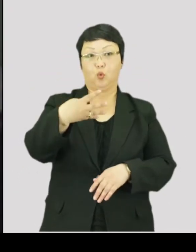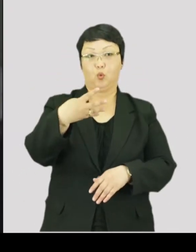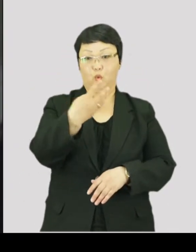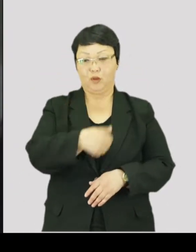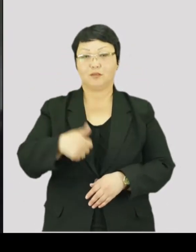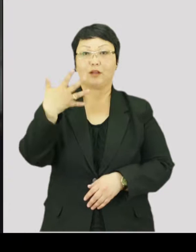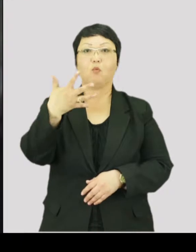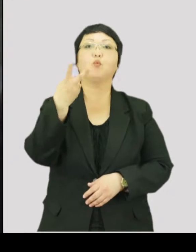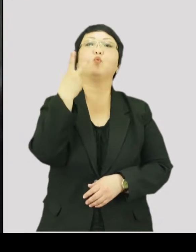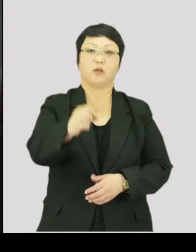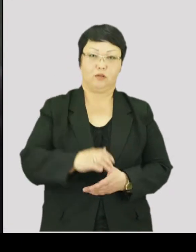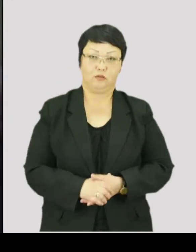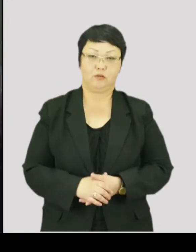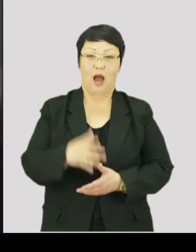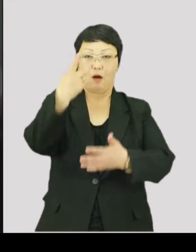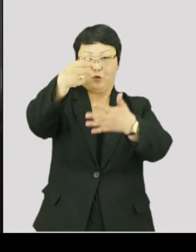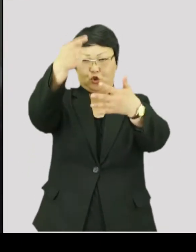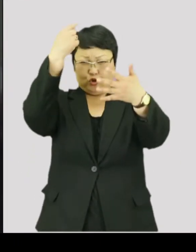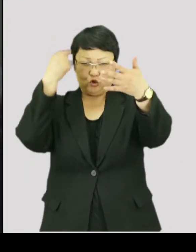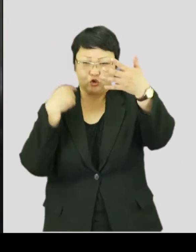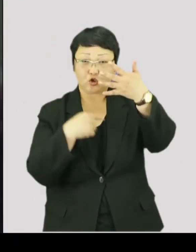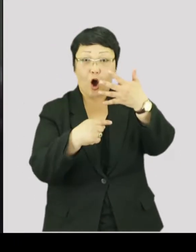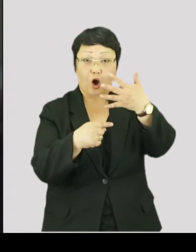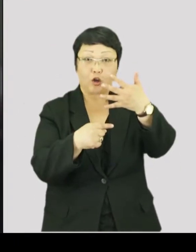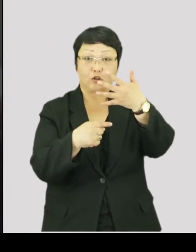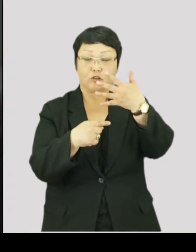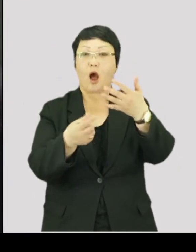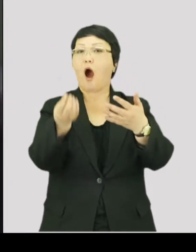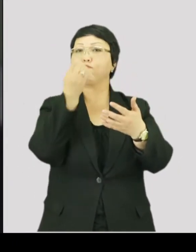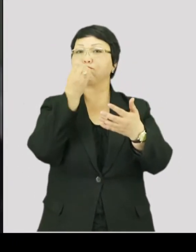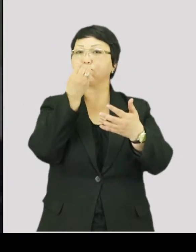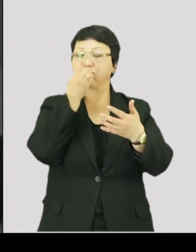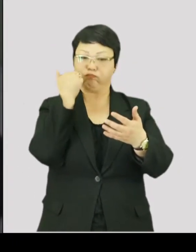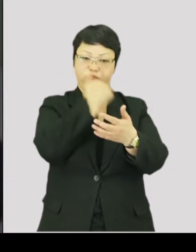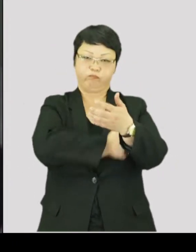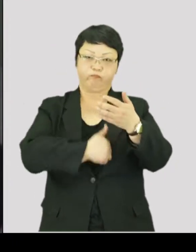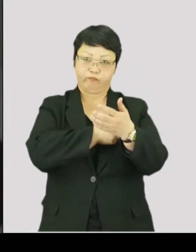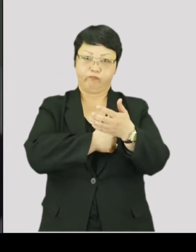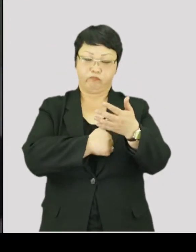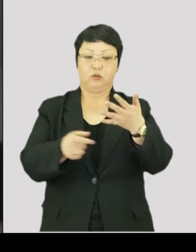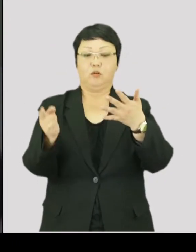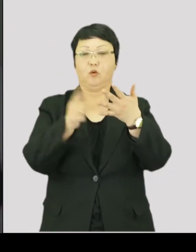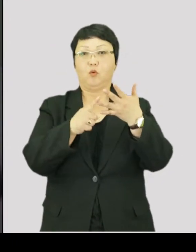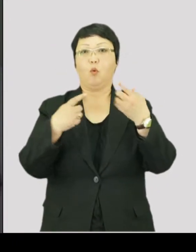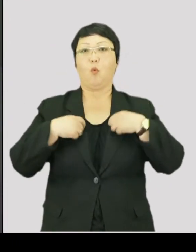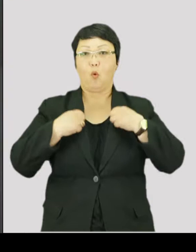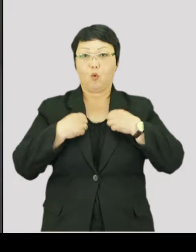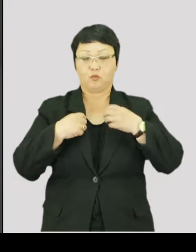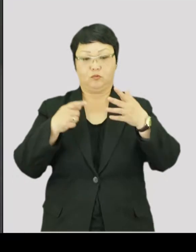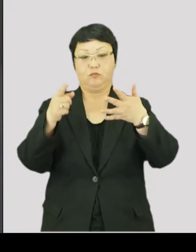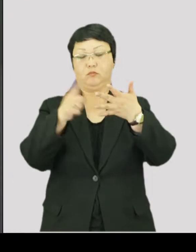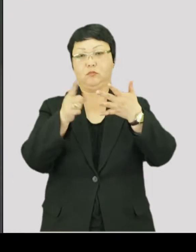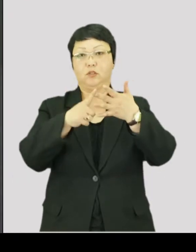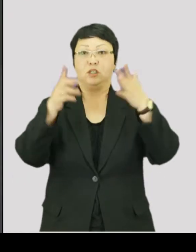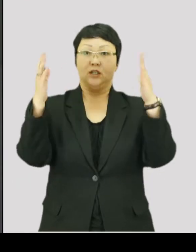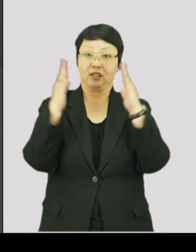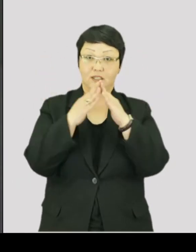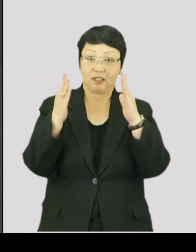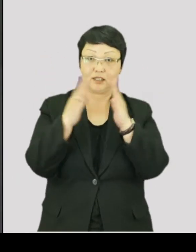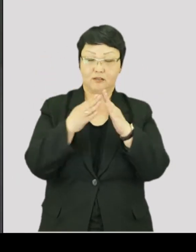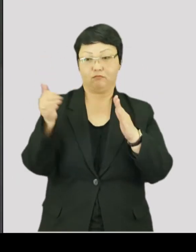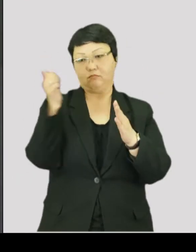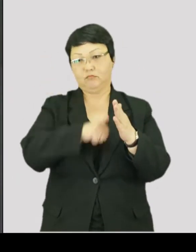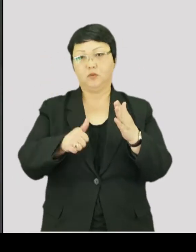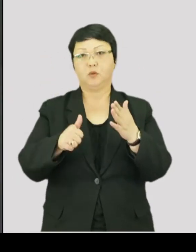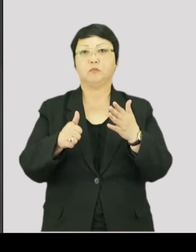хамгийн доотлын хүний өдөр тутмын хэрэгцээ гэхлээр идэж уух, өмсөж хувцлах, орон гэртэй байх одоо шийд